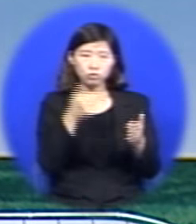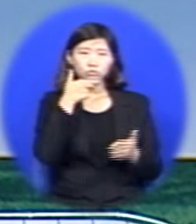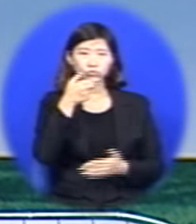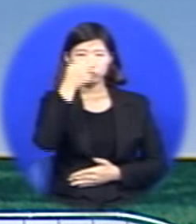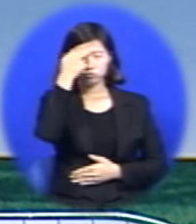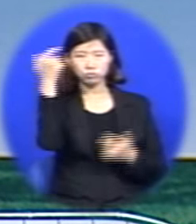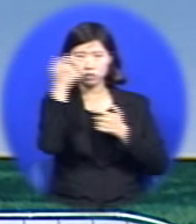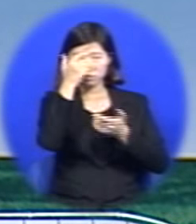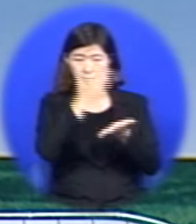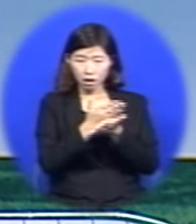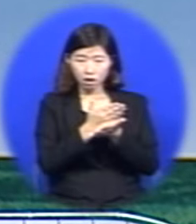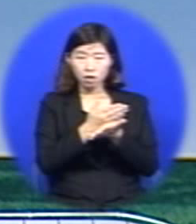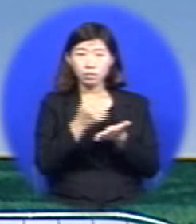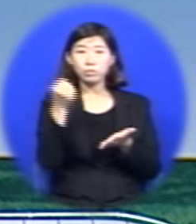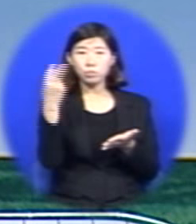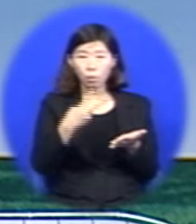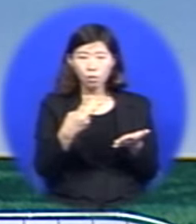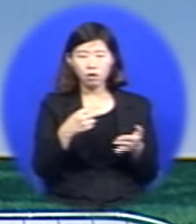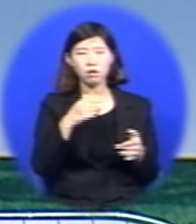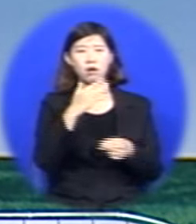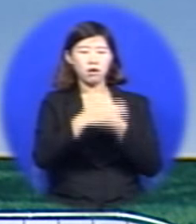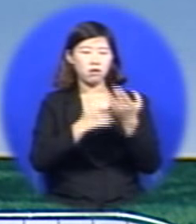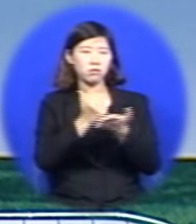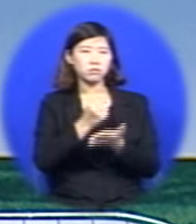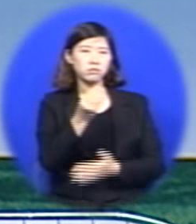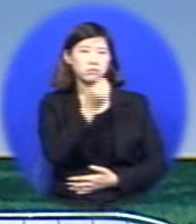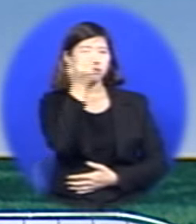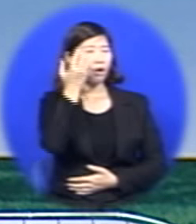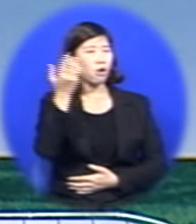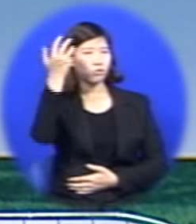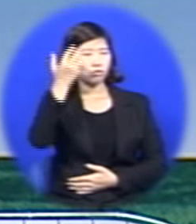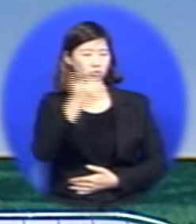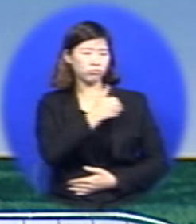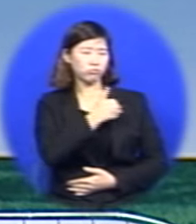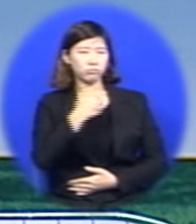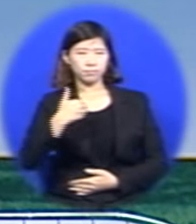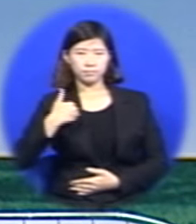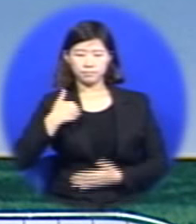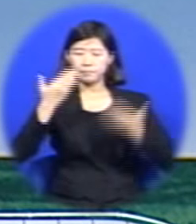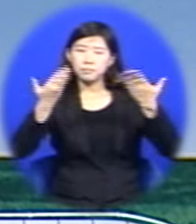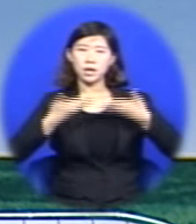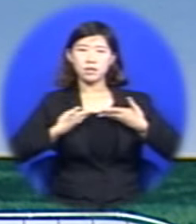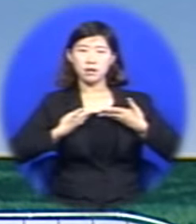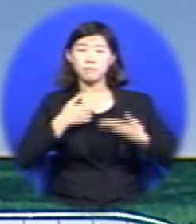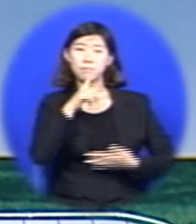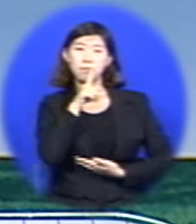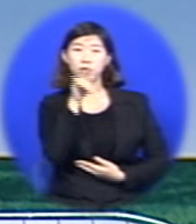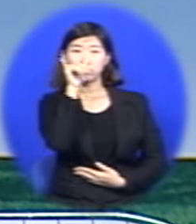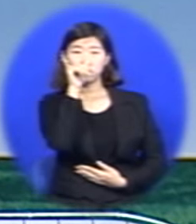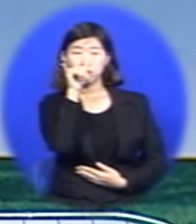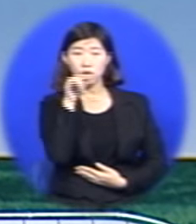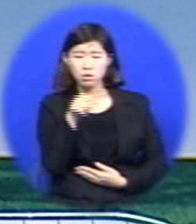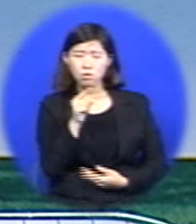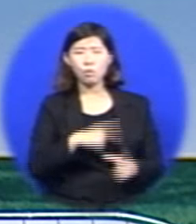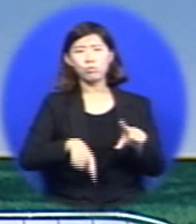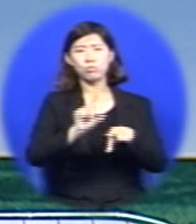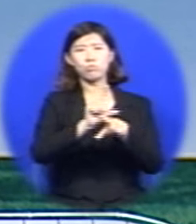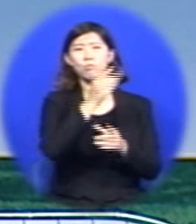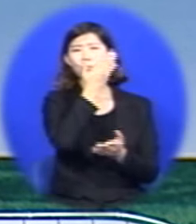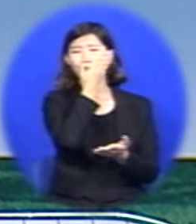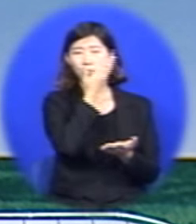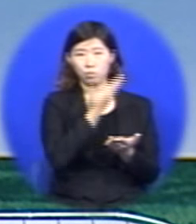않고 성령의 충만함을 받으라고 그랬습니다. 이 성령의 충만함을 받으라는 게 더 중요한 명령입니다.